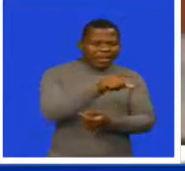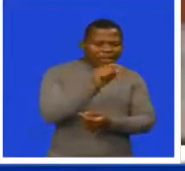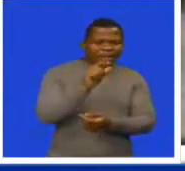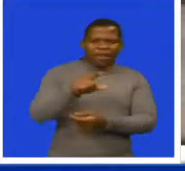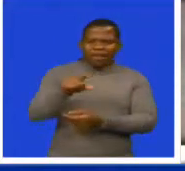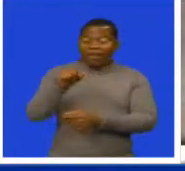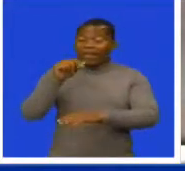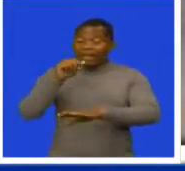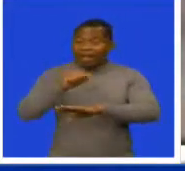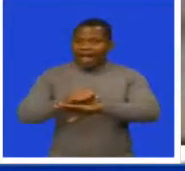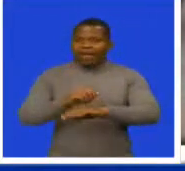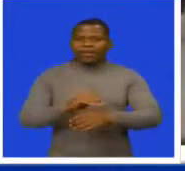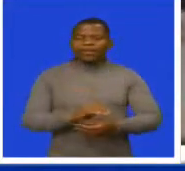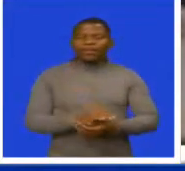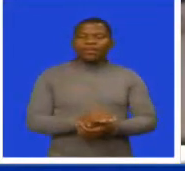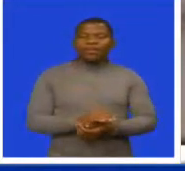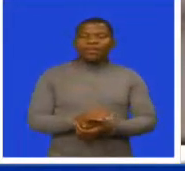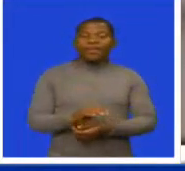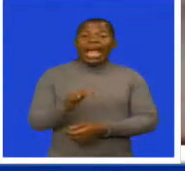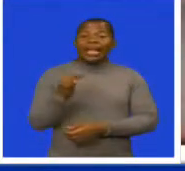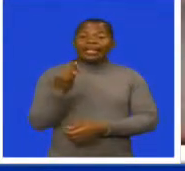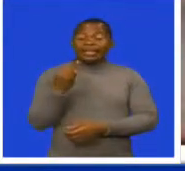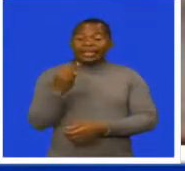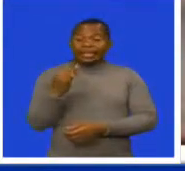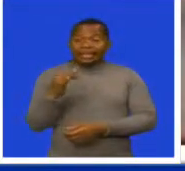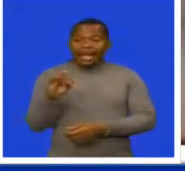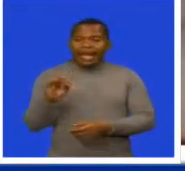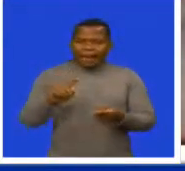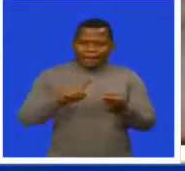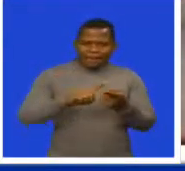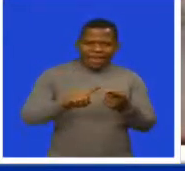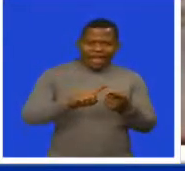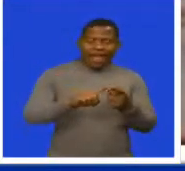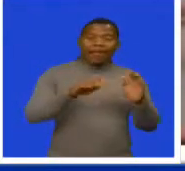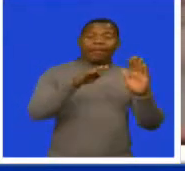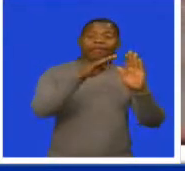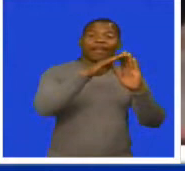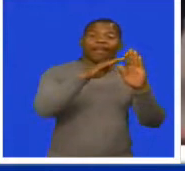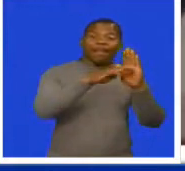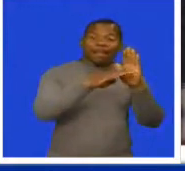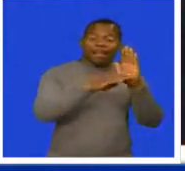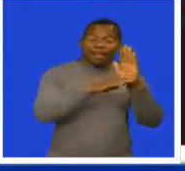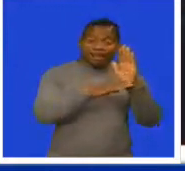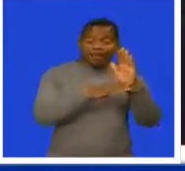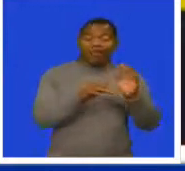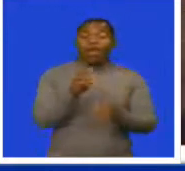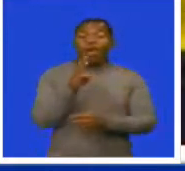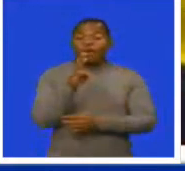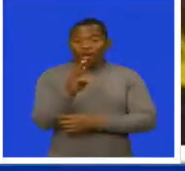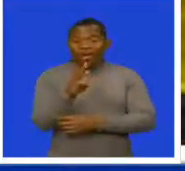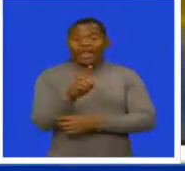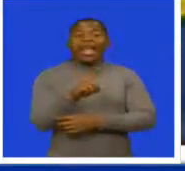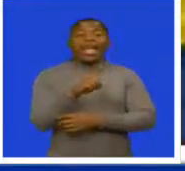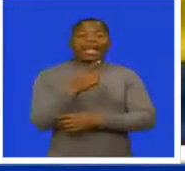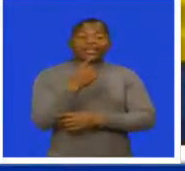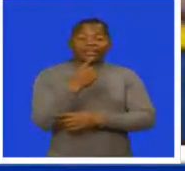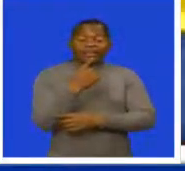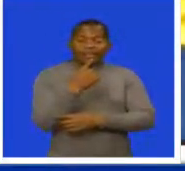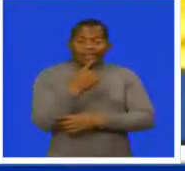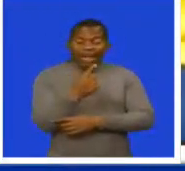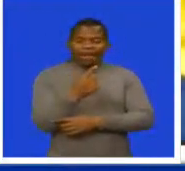kunesha. Kusayiwa esigabeni sesibili, Dlamini uthi kunetinkinga labasadilungisa letifaka ikhathi Tindzawo de kudlala lo